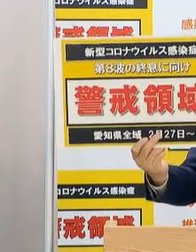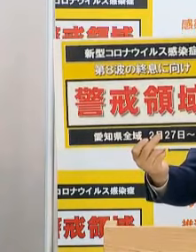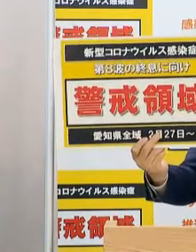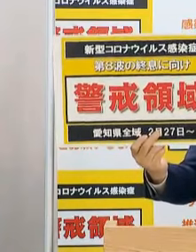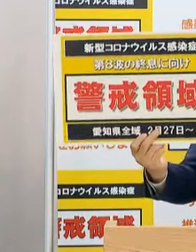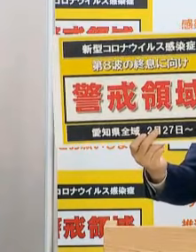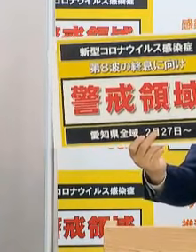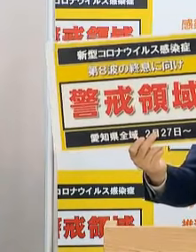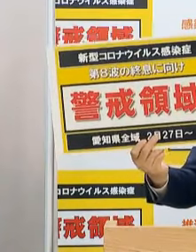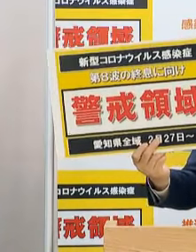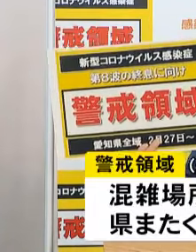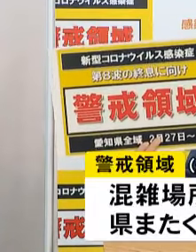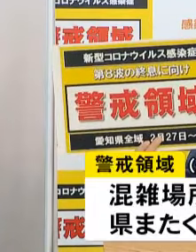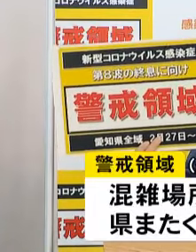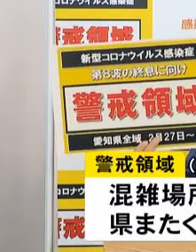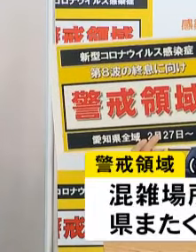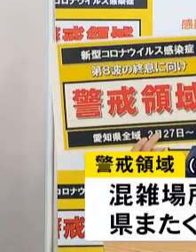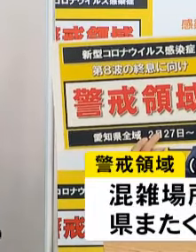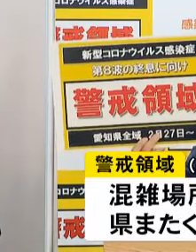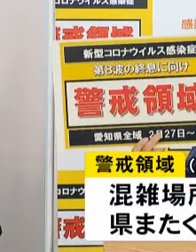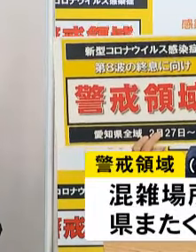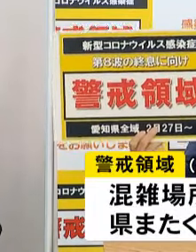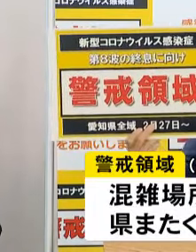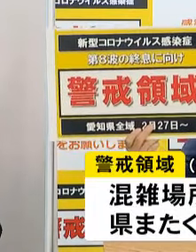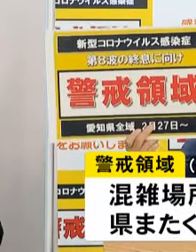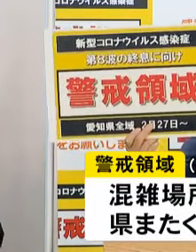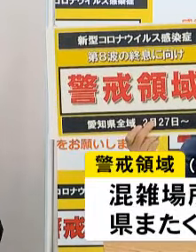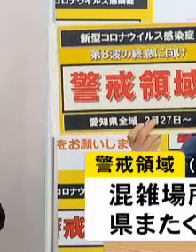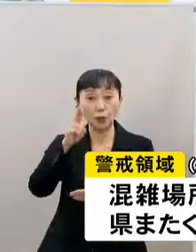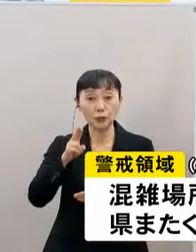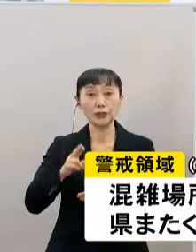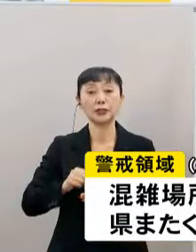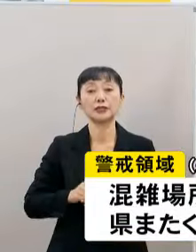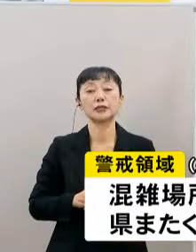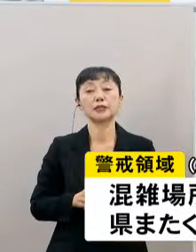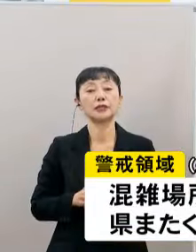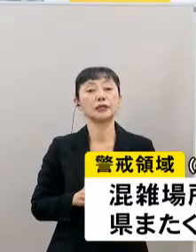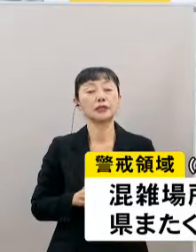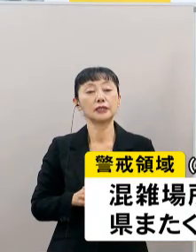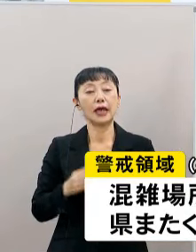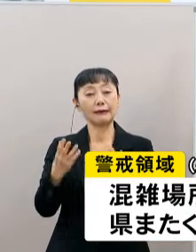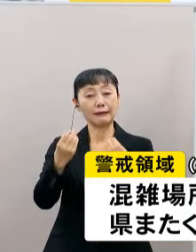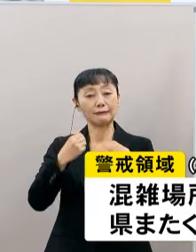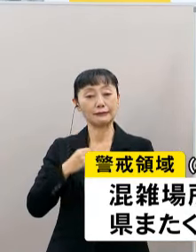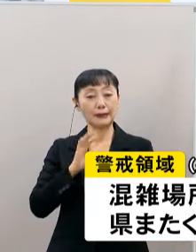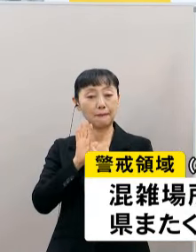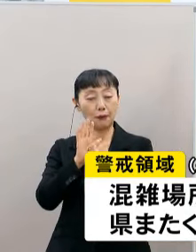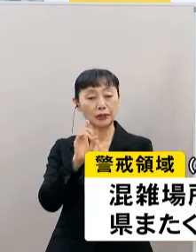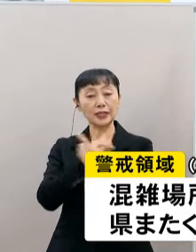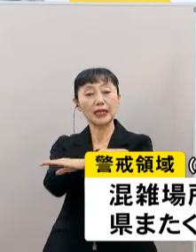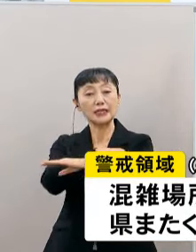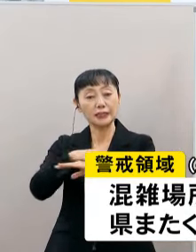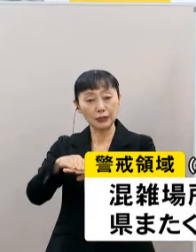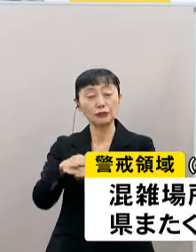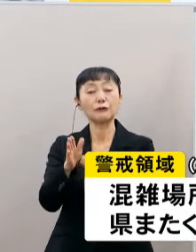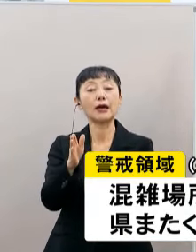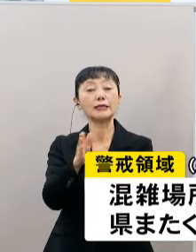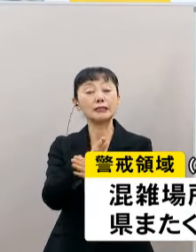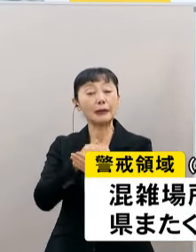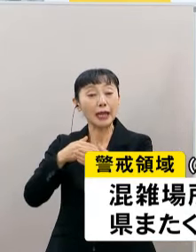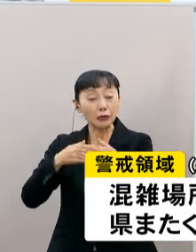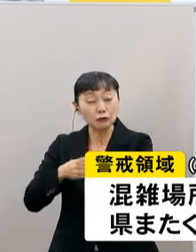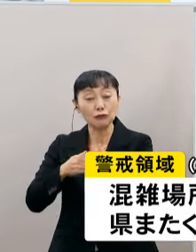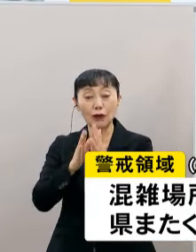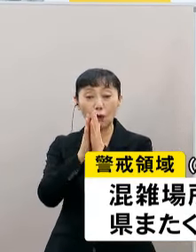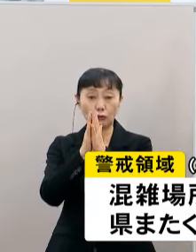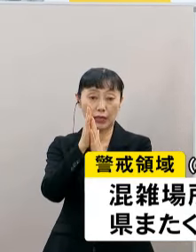気など基本的な感染対策は求める一方、これまで実施していた混雑した場所への外出や県をまたぐ移動に